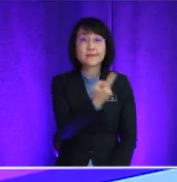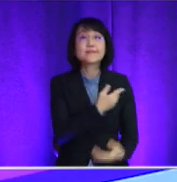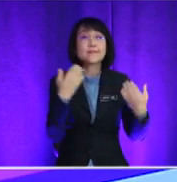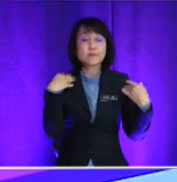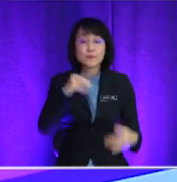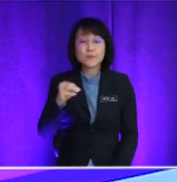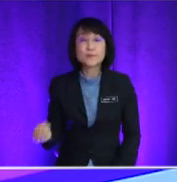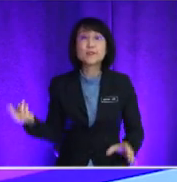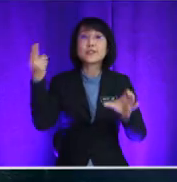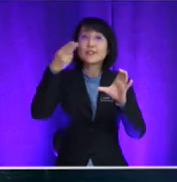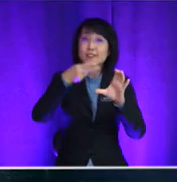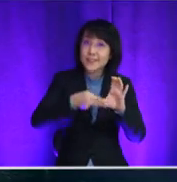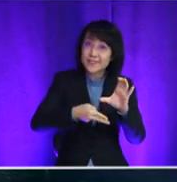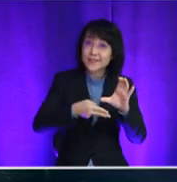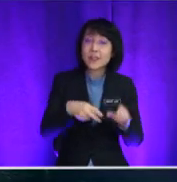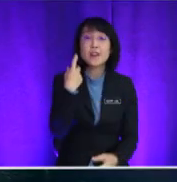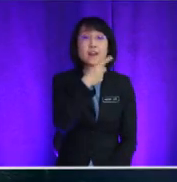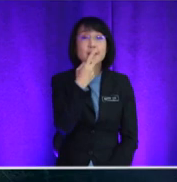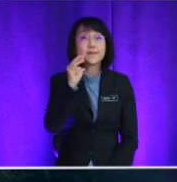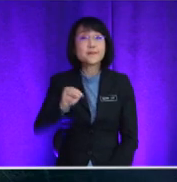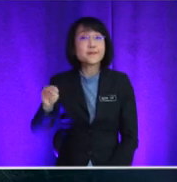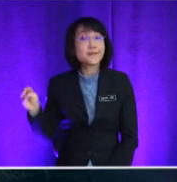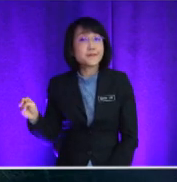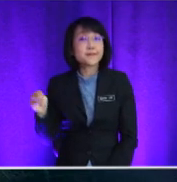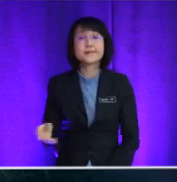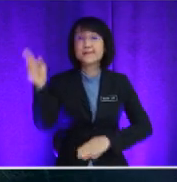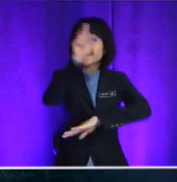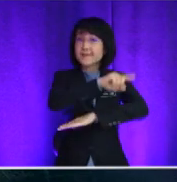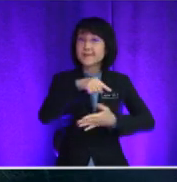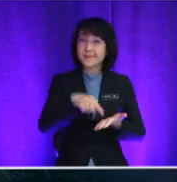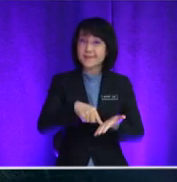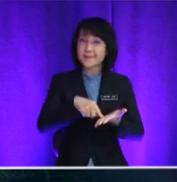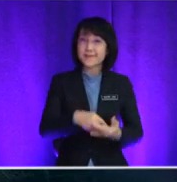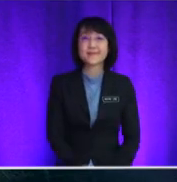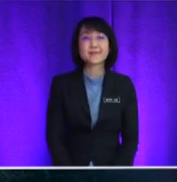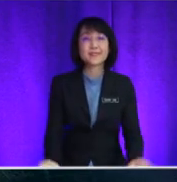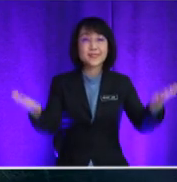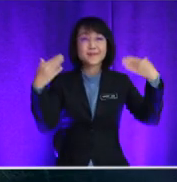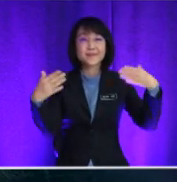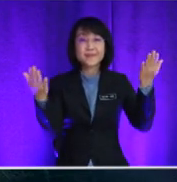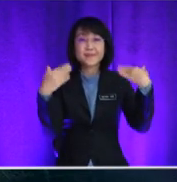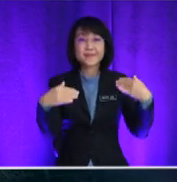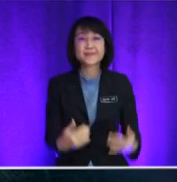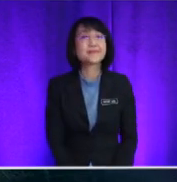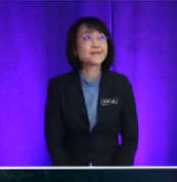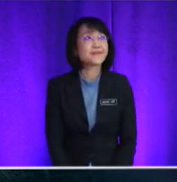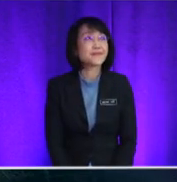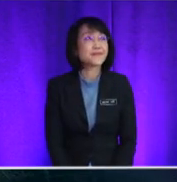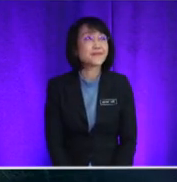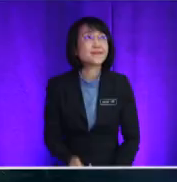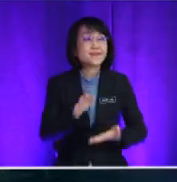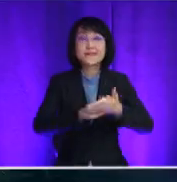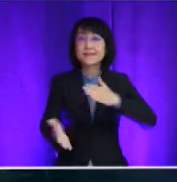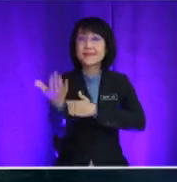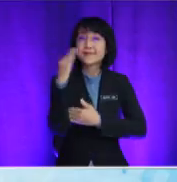daripada sekolah cikgukan Siapakah yang bersama kita pada hari ini Cikgu jam kita persilakan mereka Selamat pagi semua